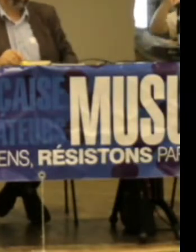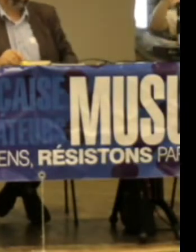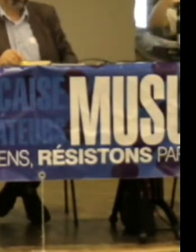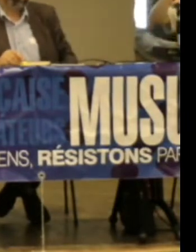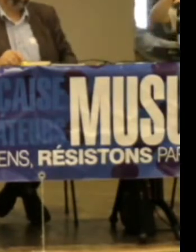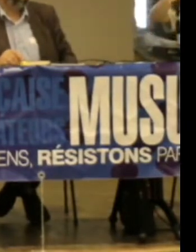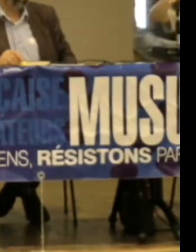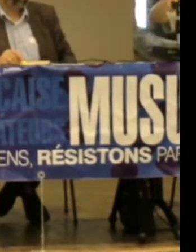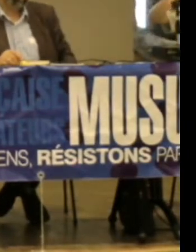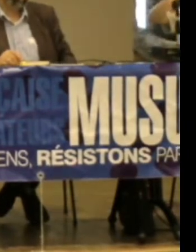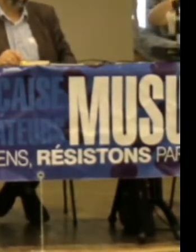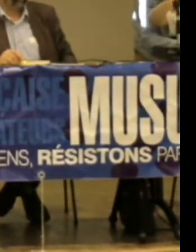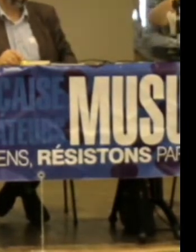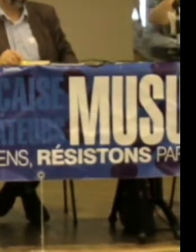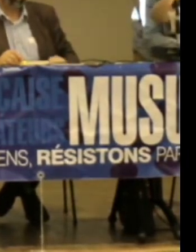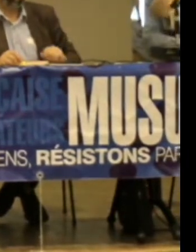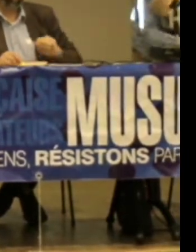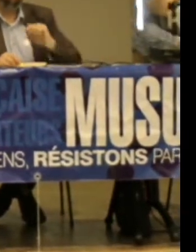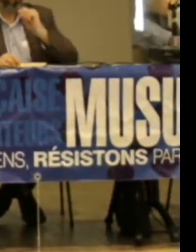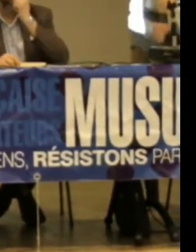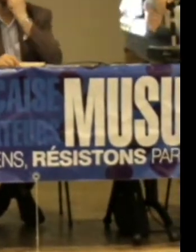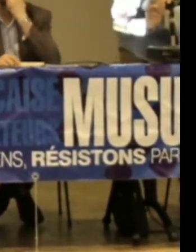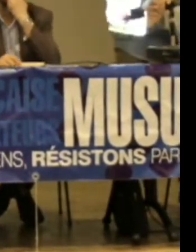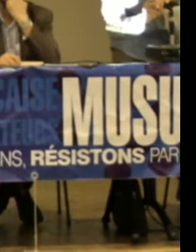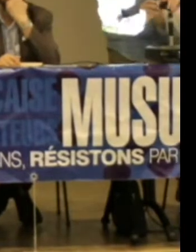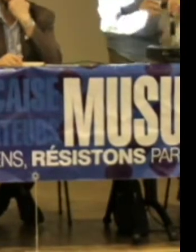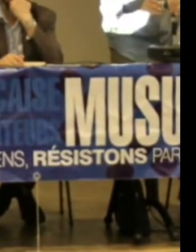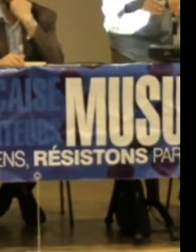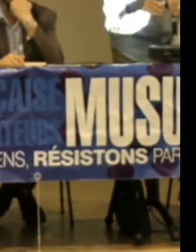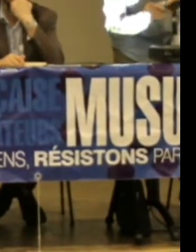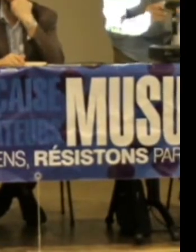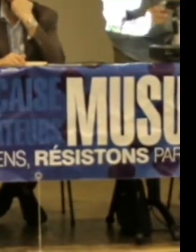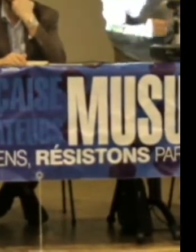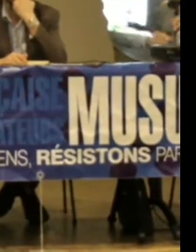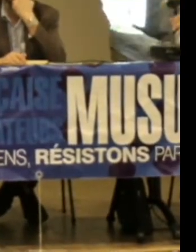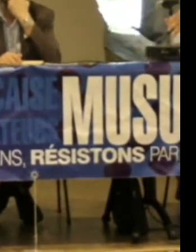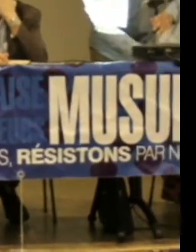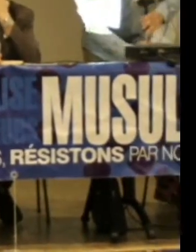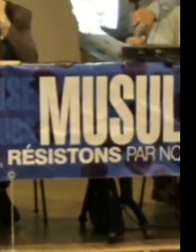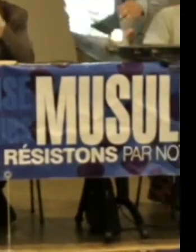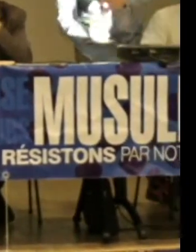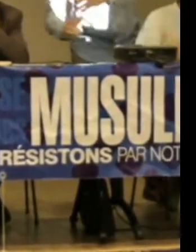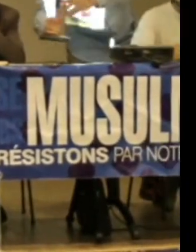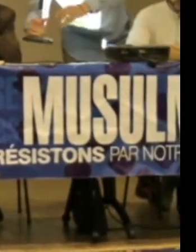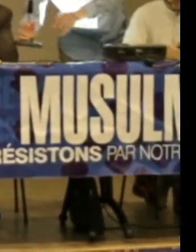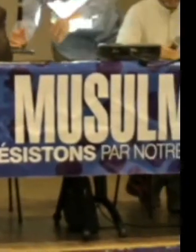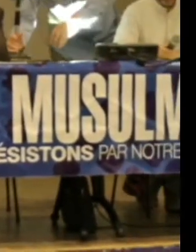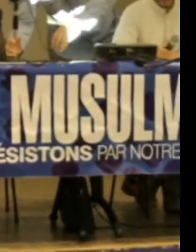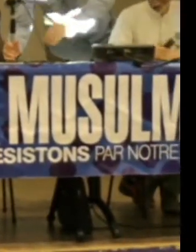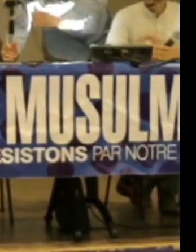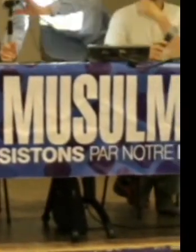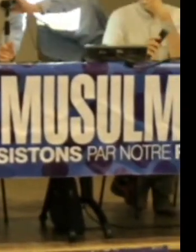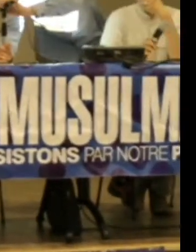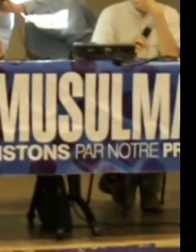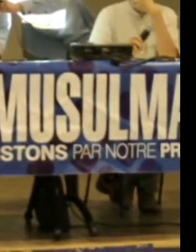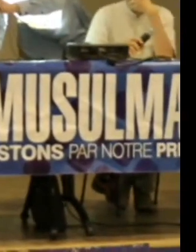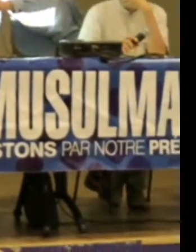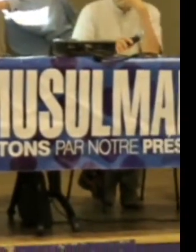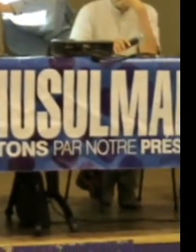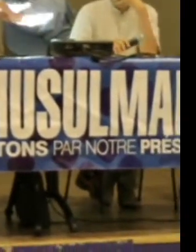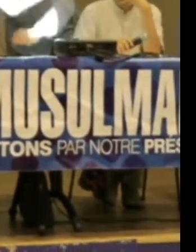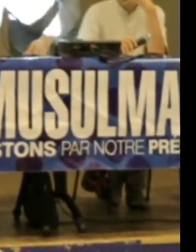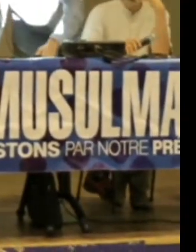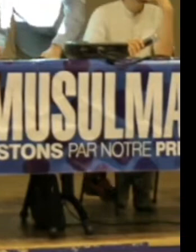Ensuite, à l'issue de ces, trois interventions, nous allons avoir l'intervention de Mourad